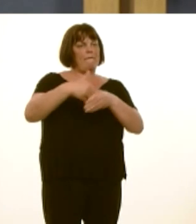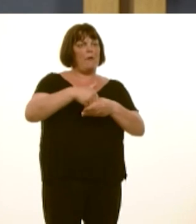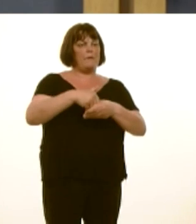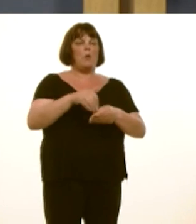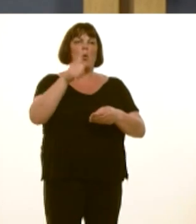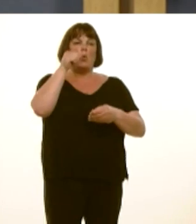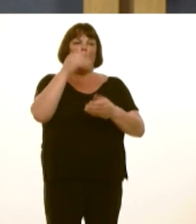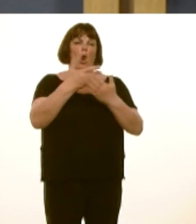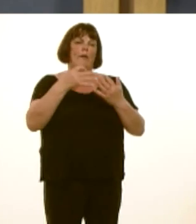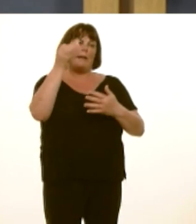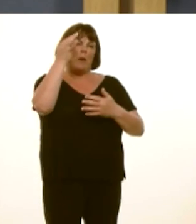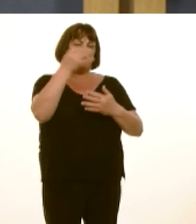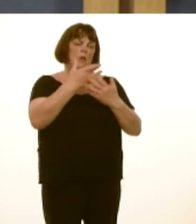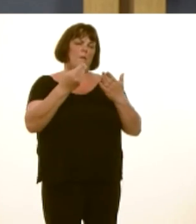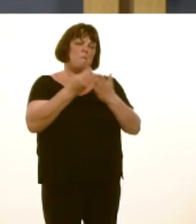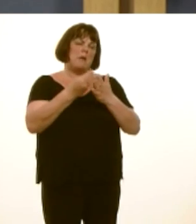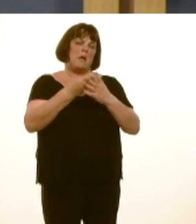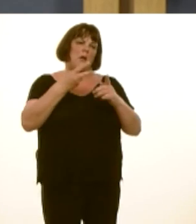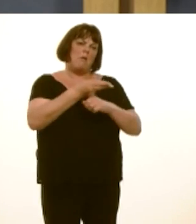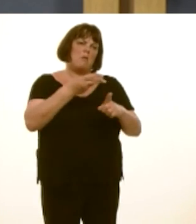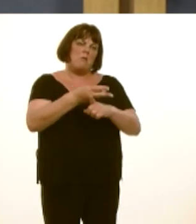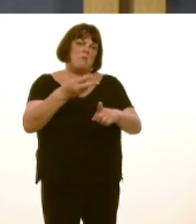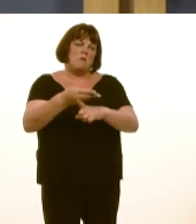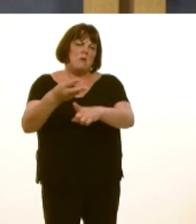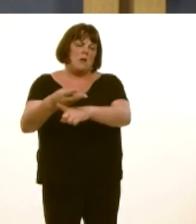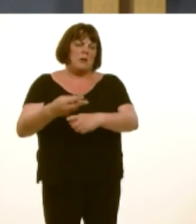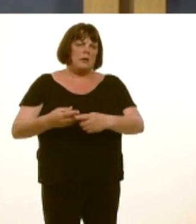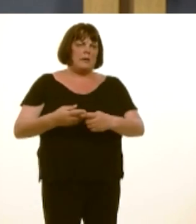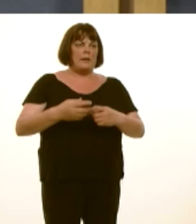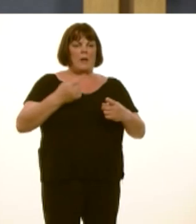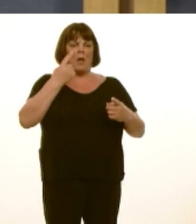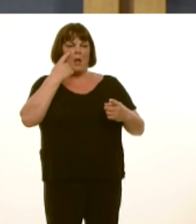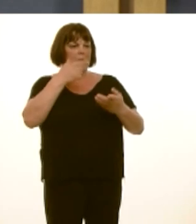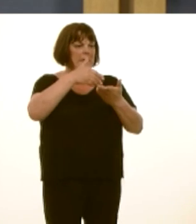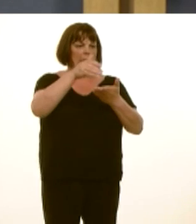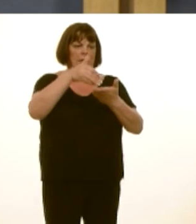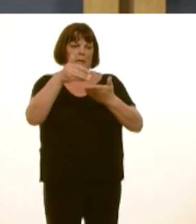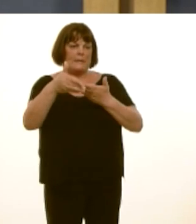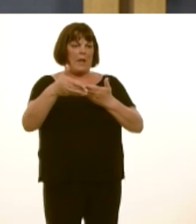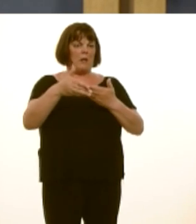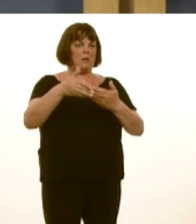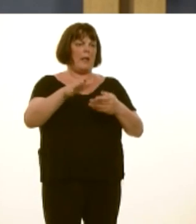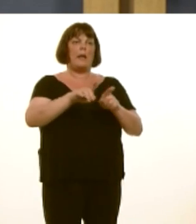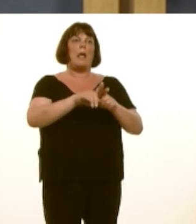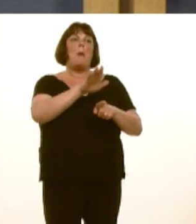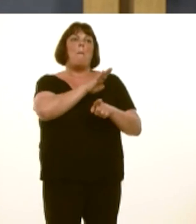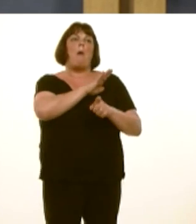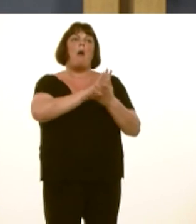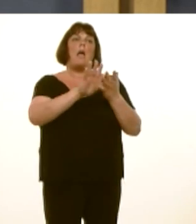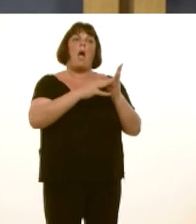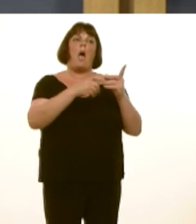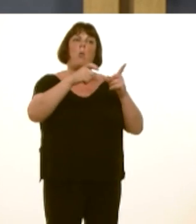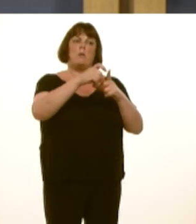gwario asedau fel plasti parc cywyd yn feddoleth wedi bod dan sylw aelod cabinet hamdden cyngor Sir